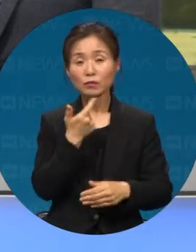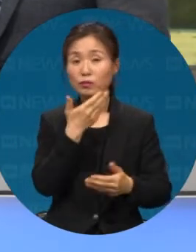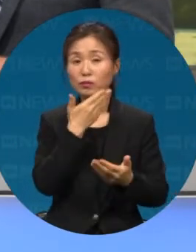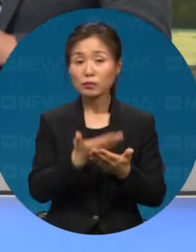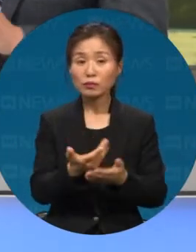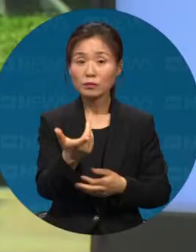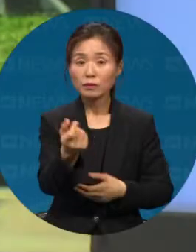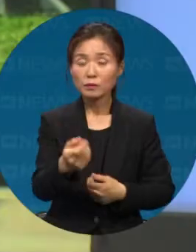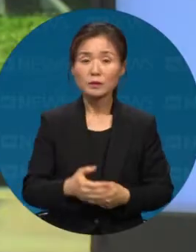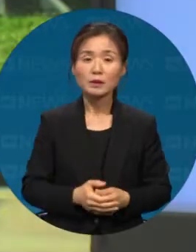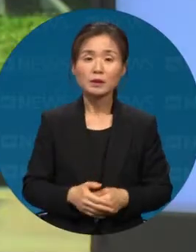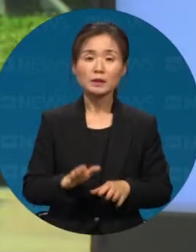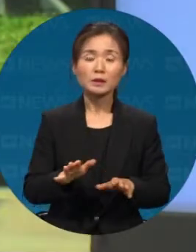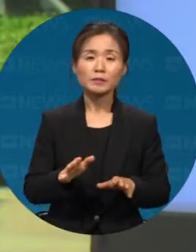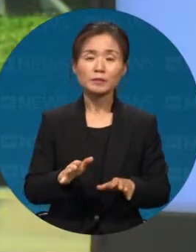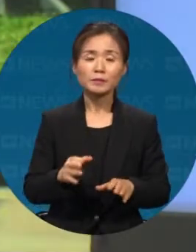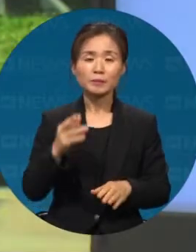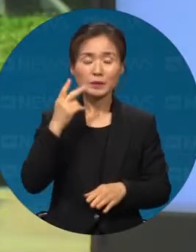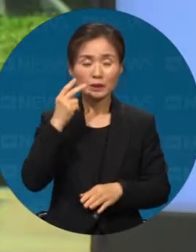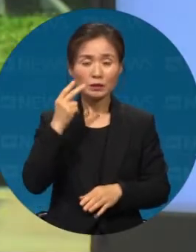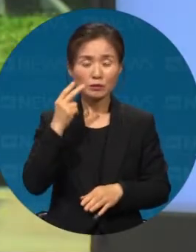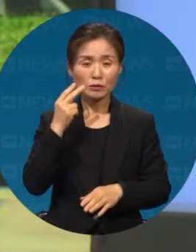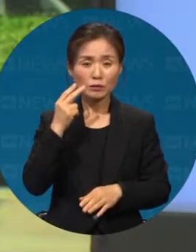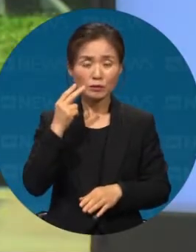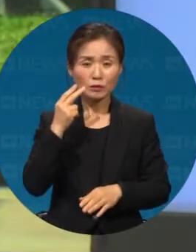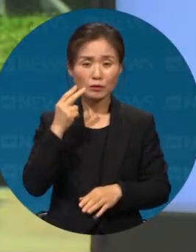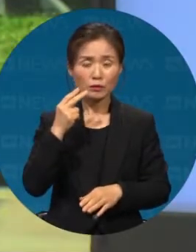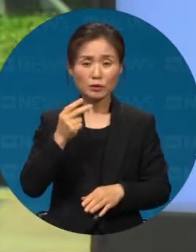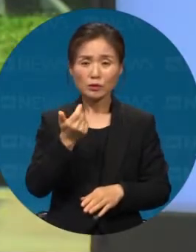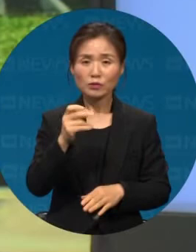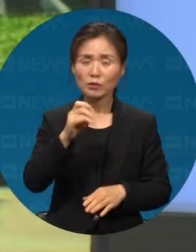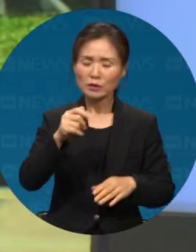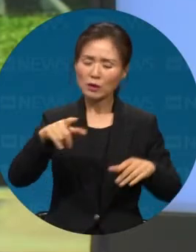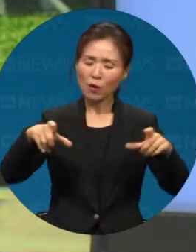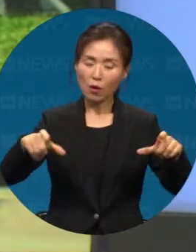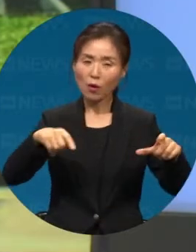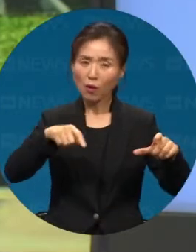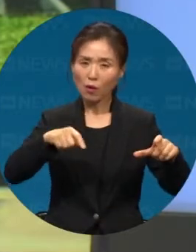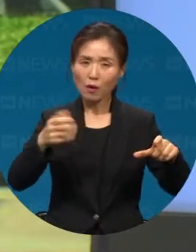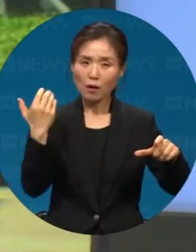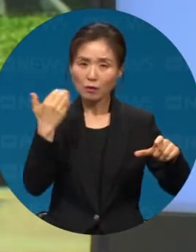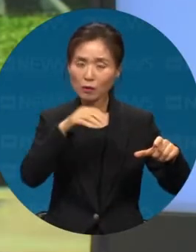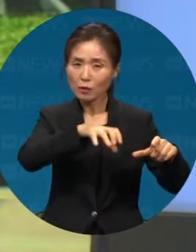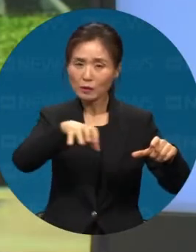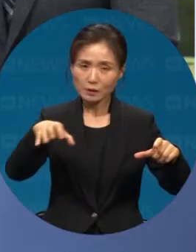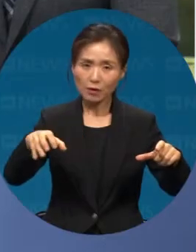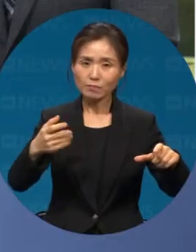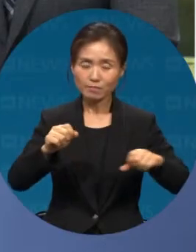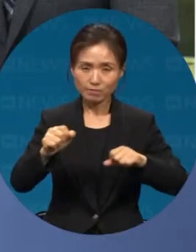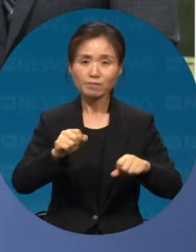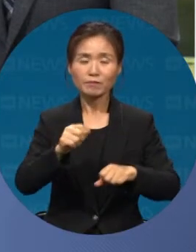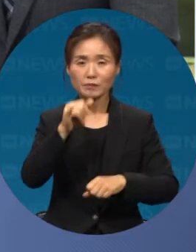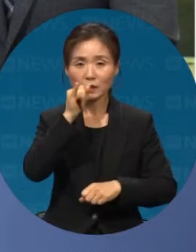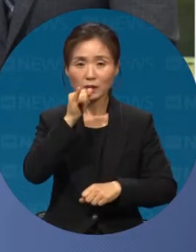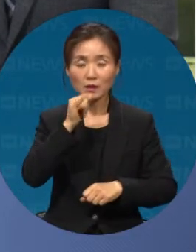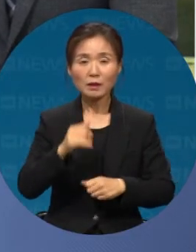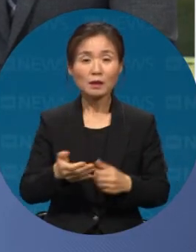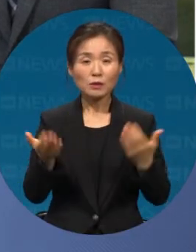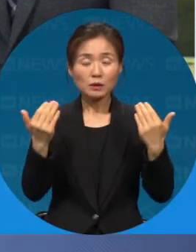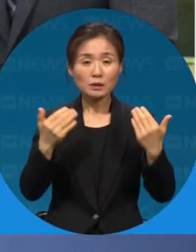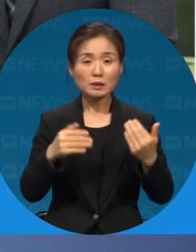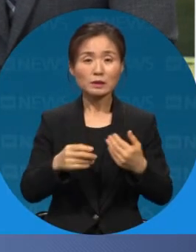그렇습니다 특히 지금 미국 뉴 원리와 에서 학군이 이런 것들이 잘 하고 있는데요 전 살펴보면요 이제 학교들은 의료